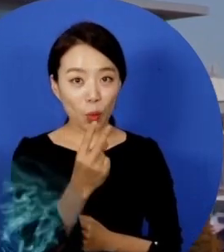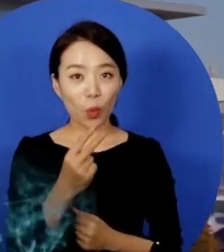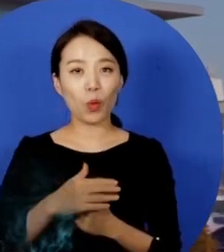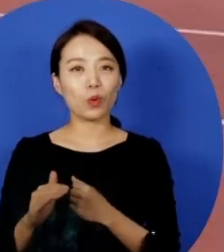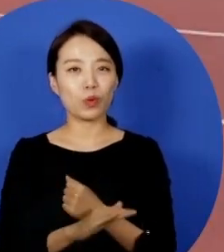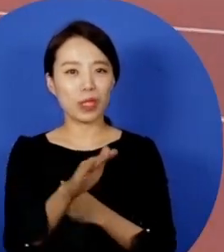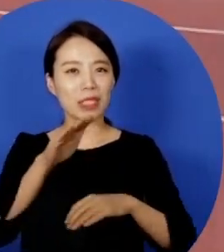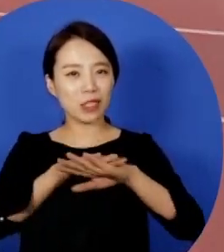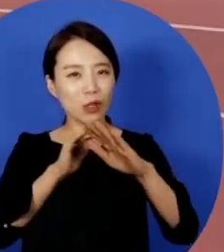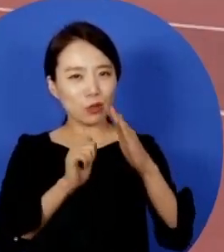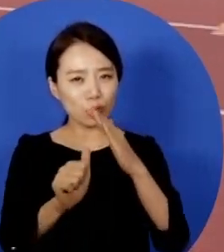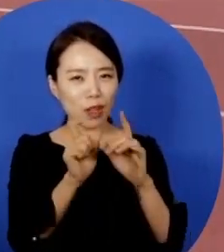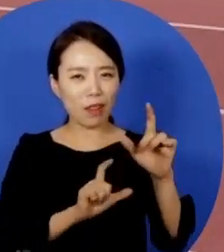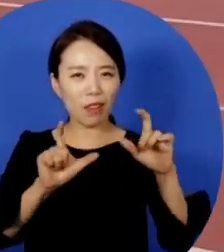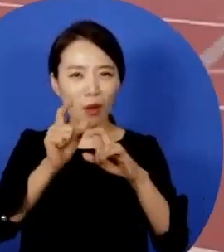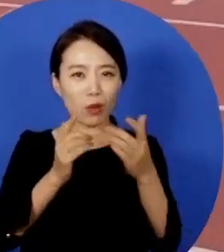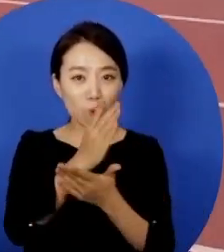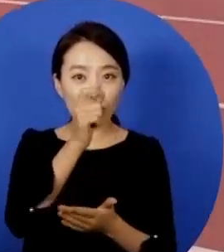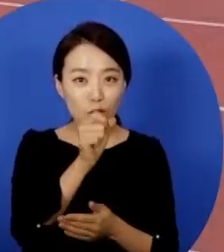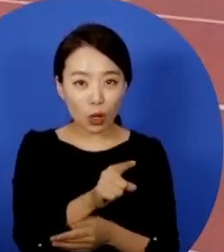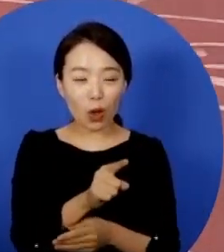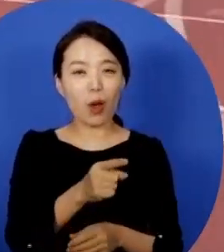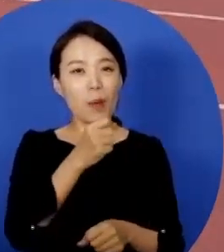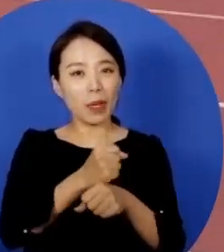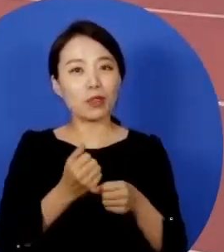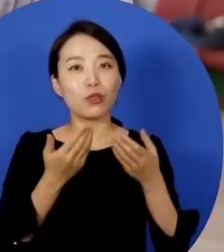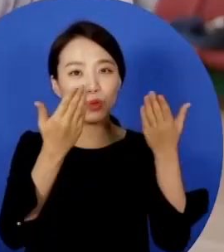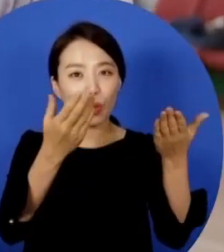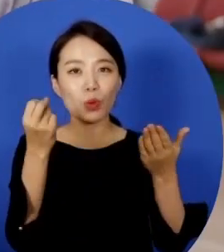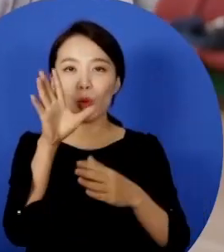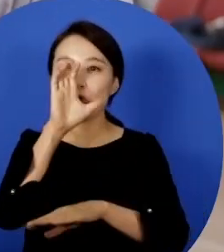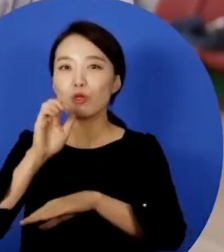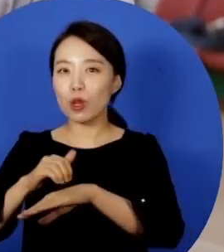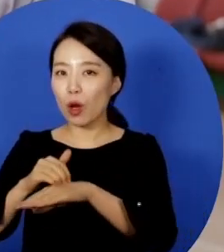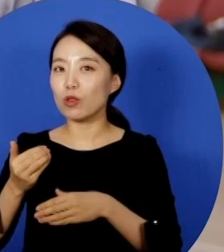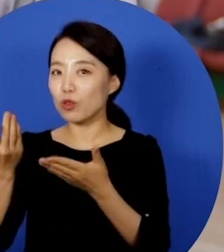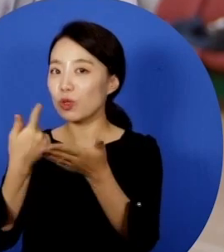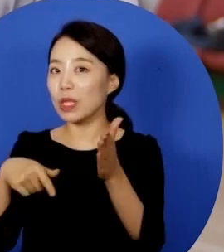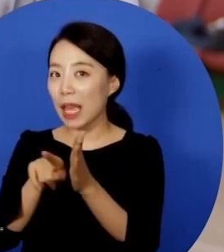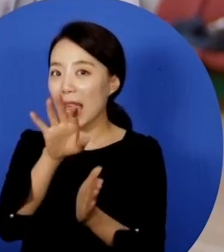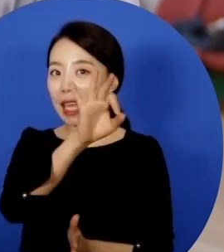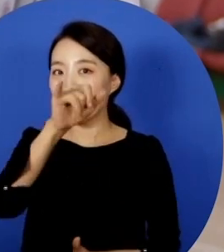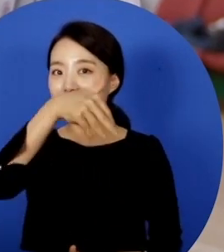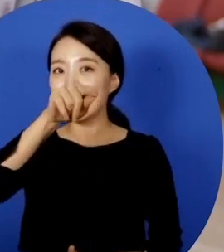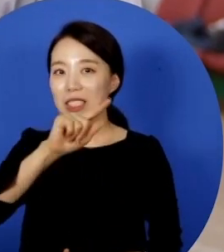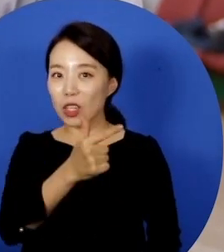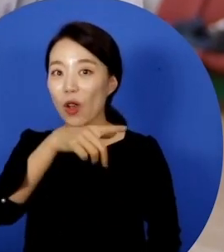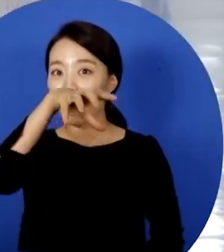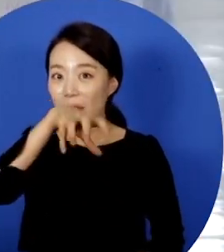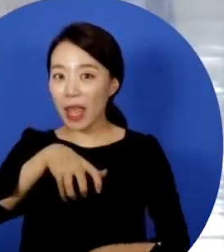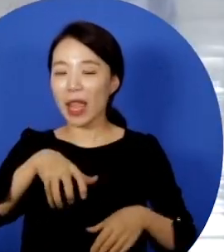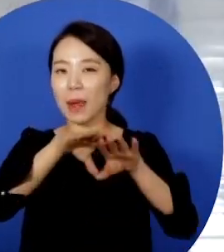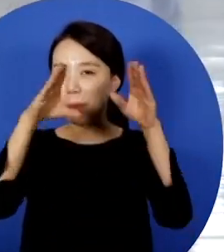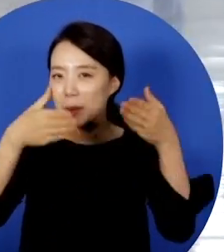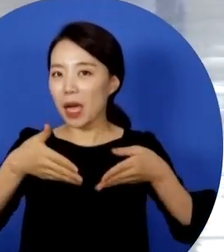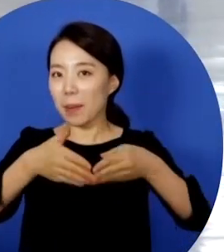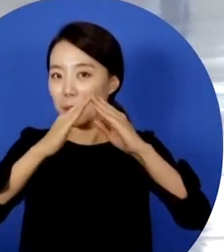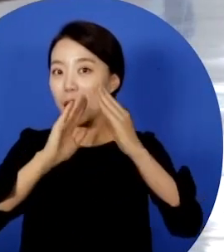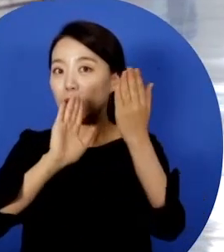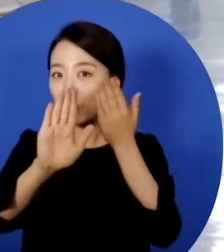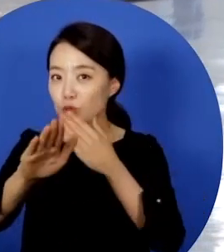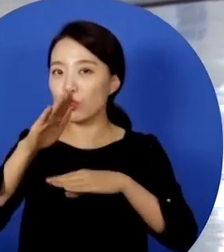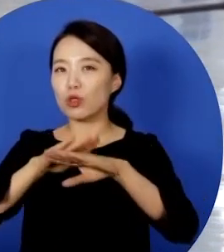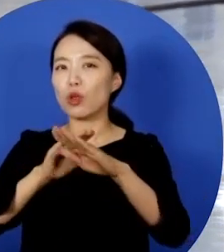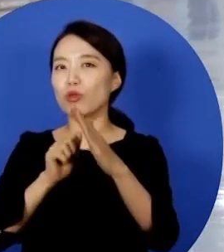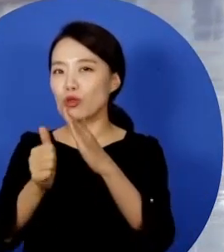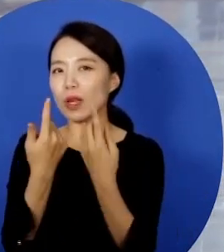한편 우리는 선수들의 보다 전문적이고 체계화된 훈련 환경을 위해 2000 훈련원을 마련.